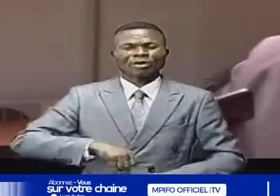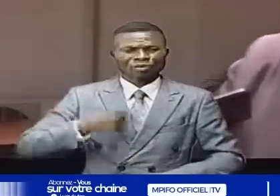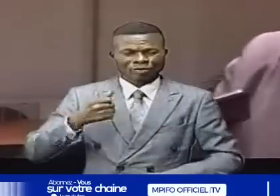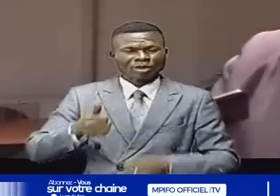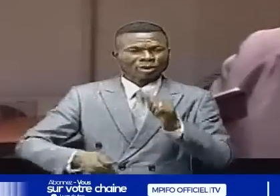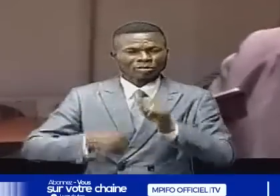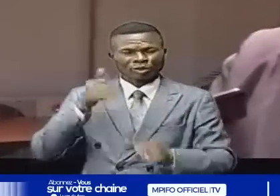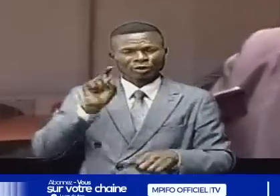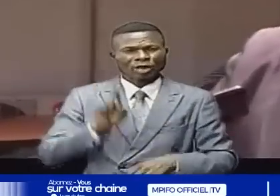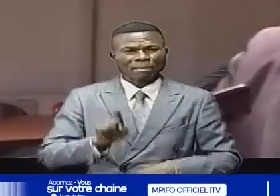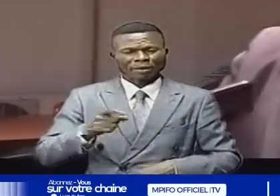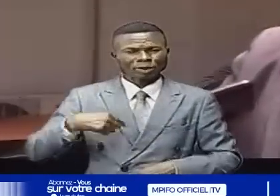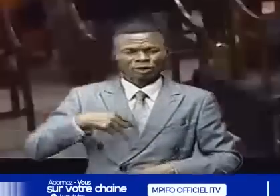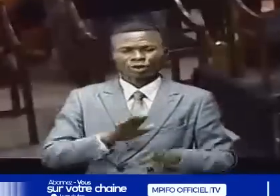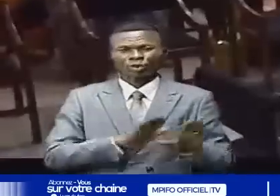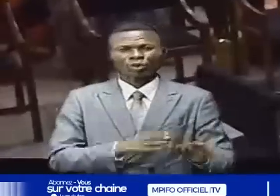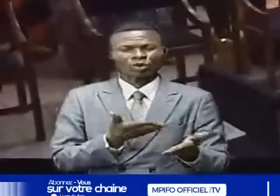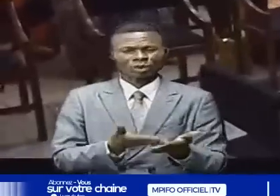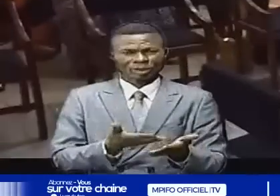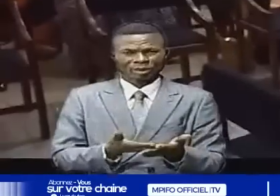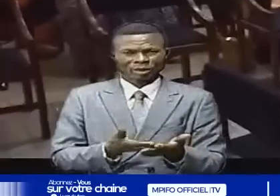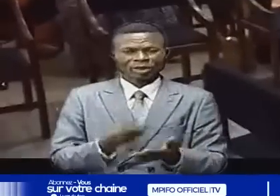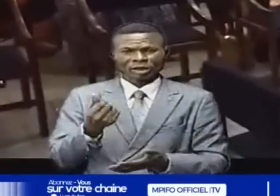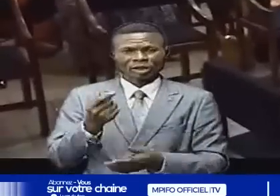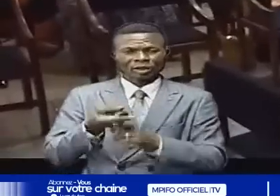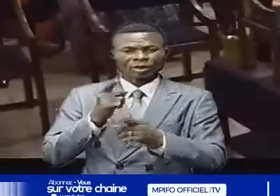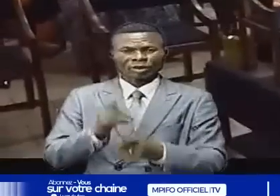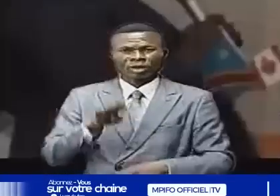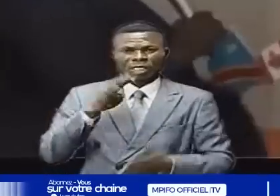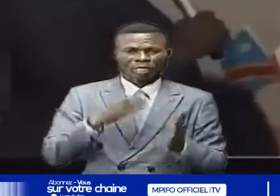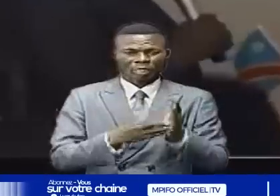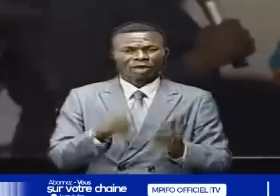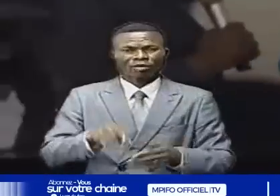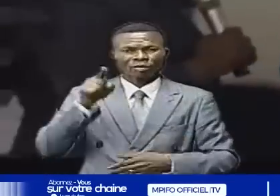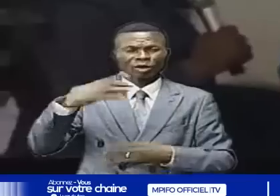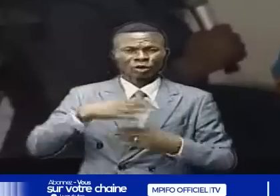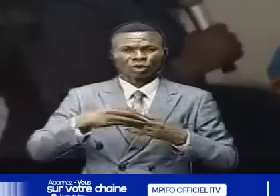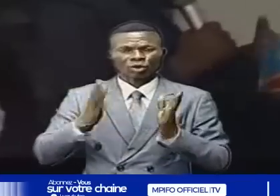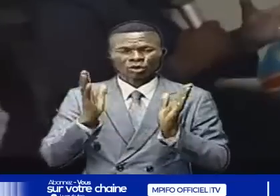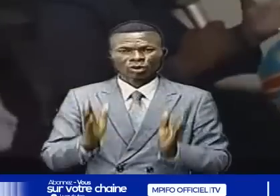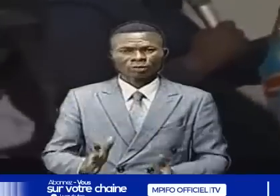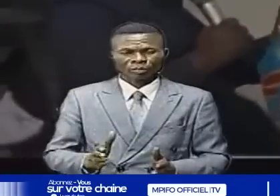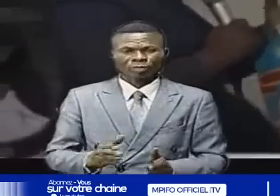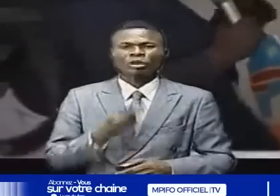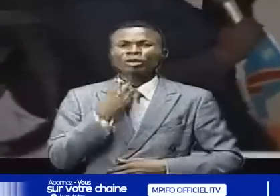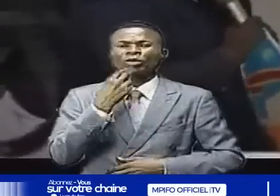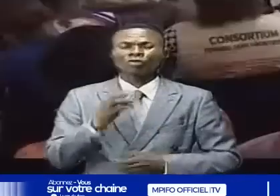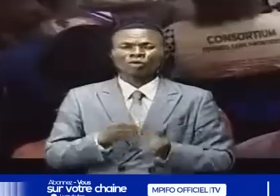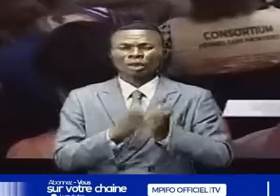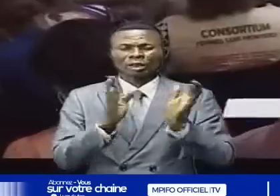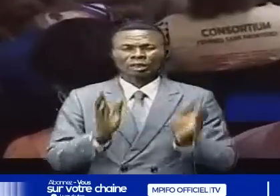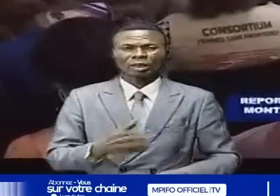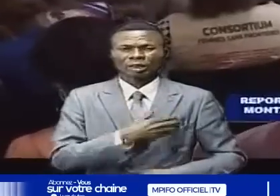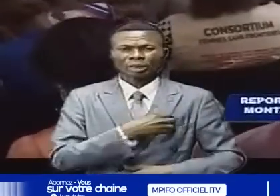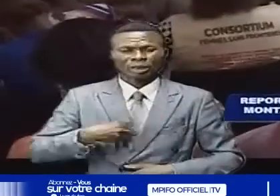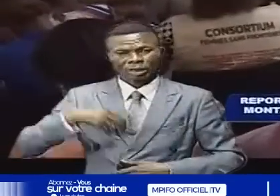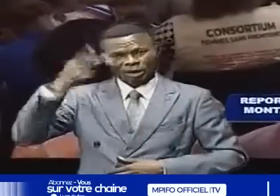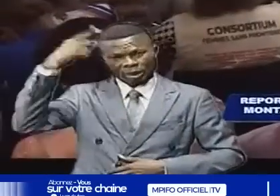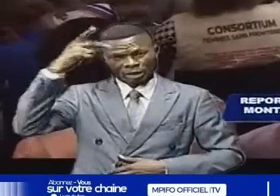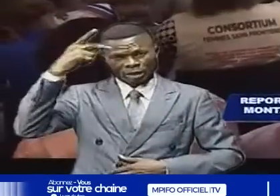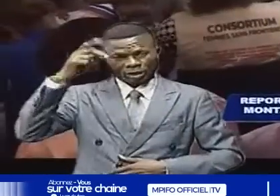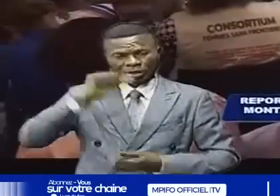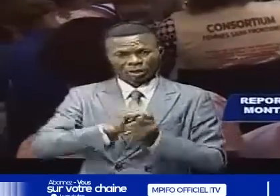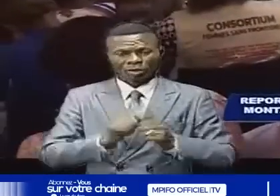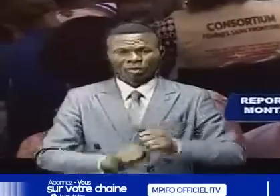de nos attentes, si je peux le dire ainsi. Financé à 9 millions de dollars, Voix et leadership des femmes se base sur la politique féministe